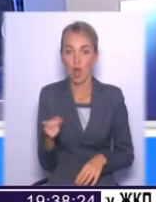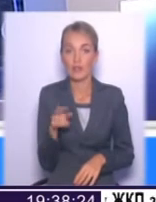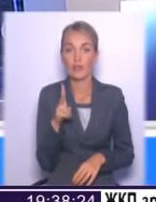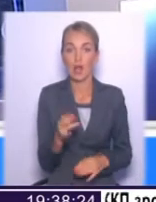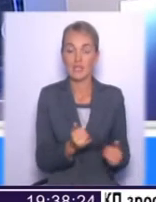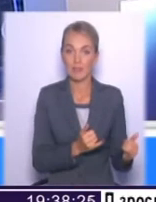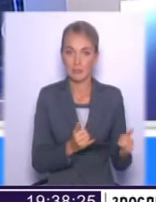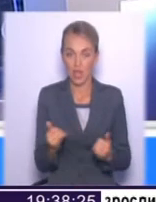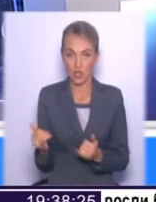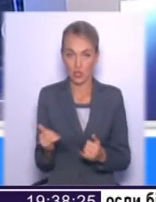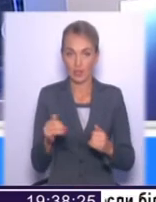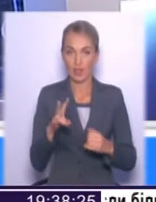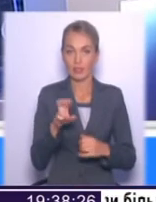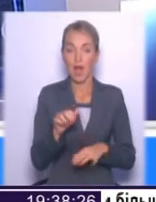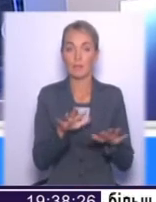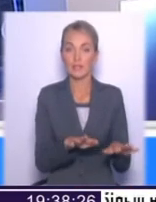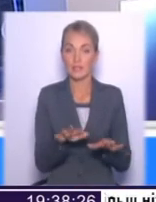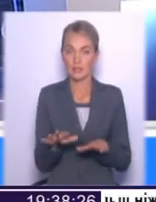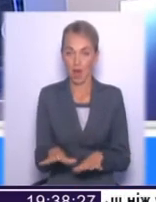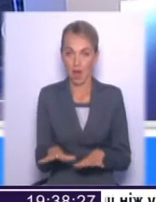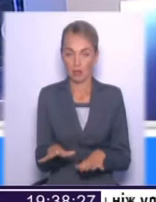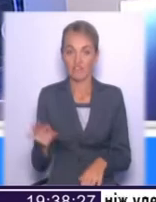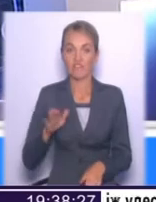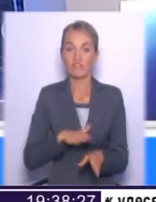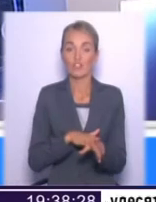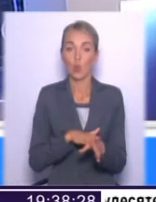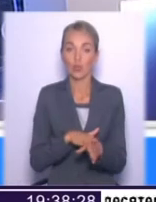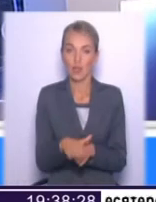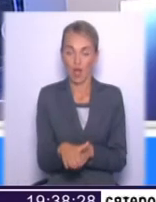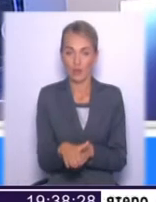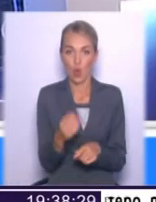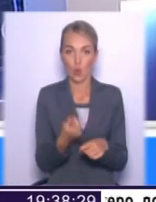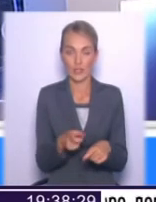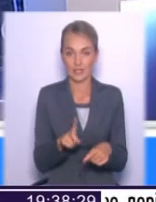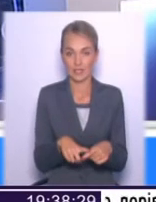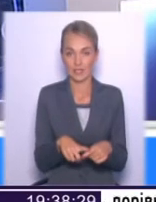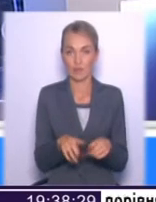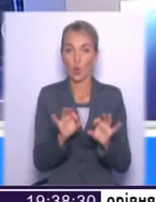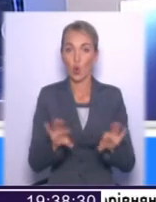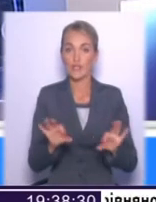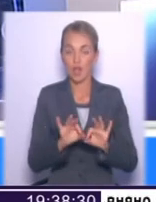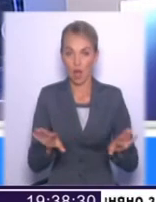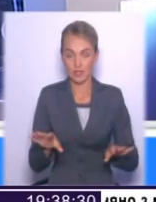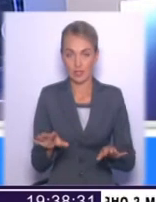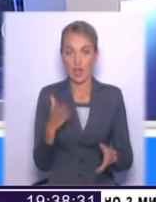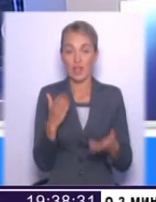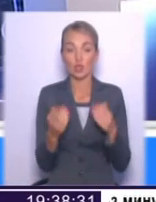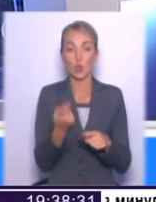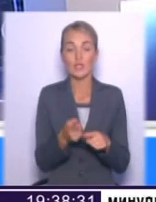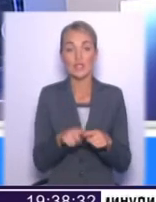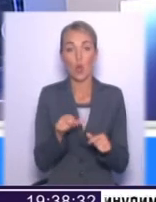забезпечити на місцях виконання оцих роз'яснень, якщо це окрема